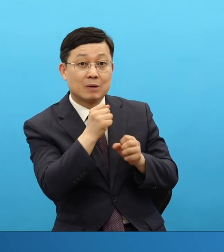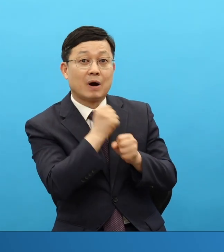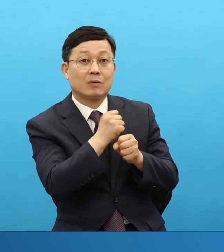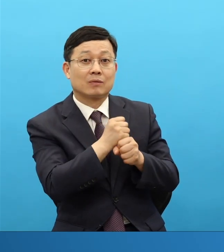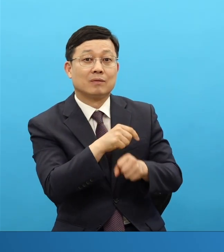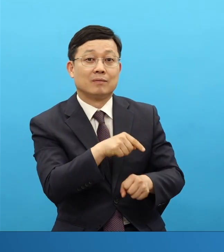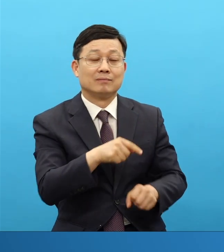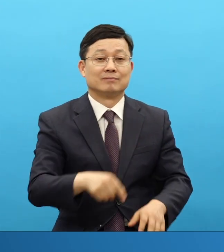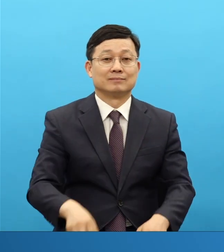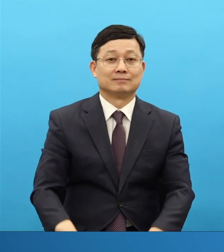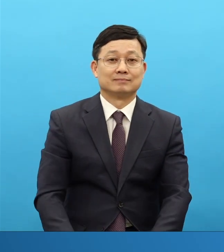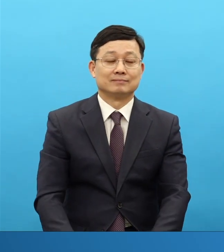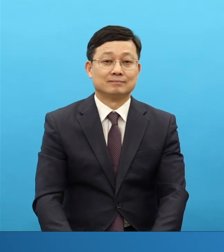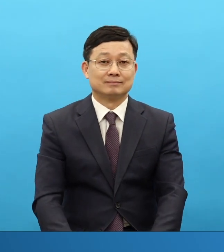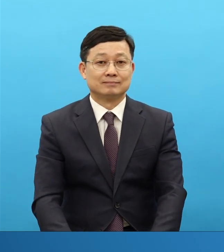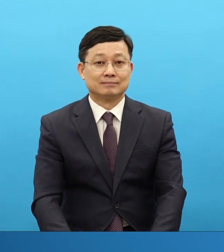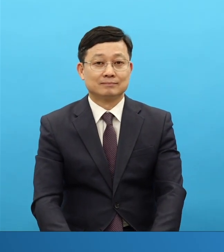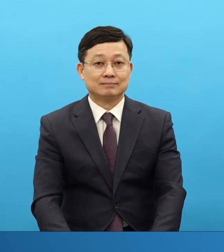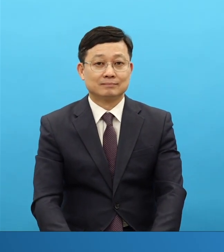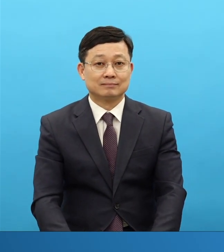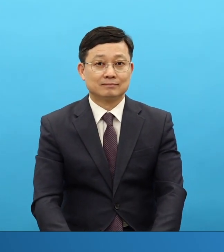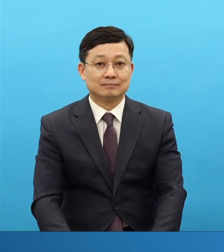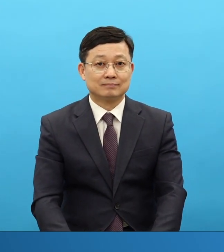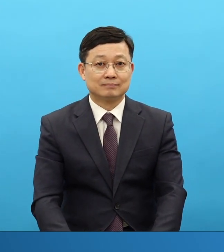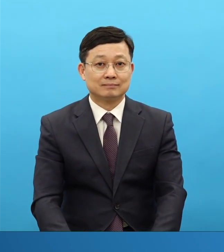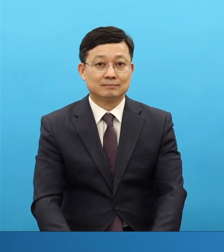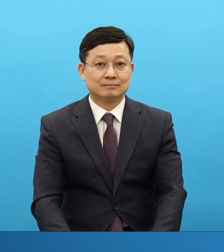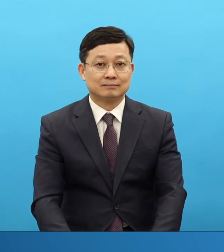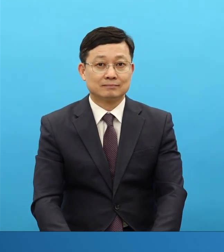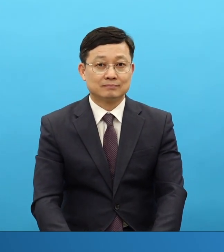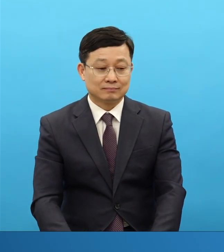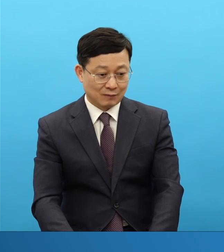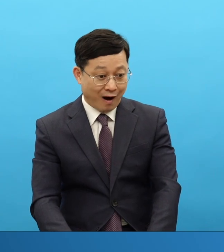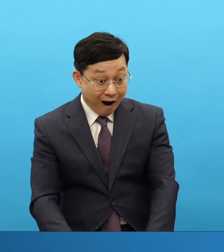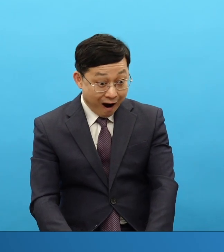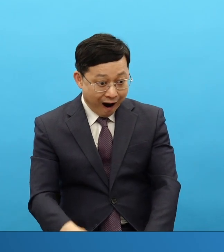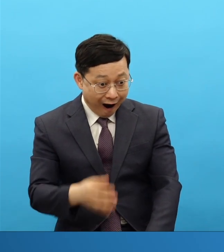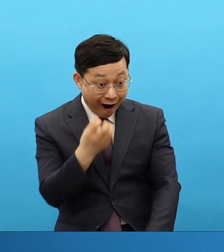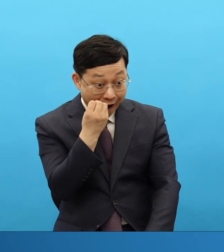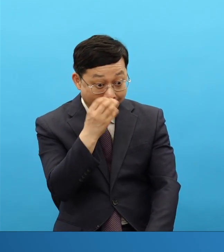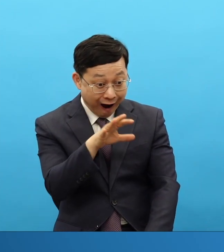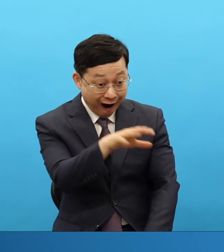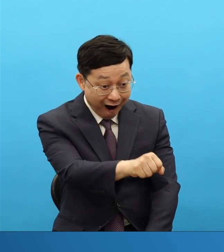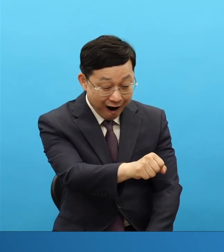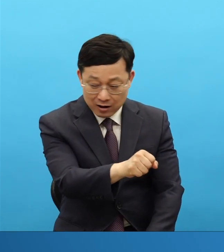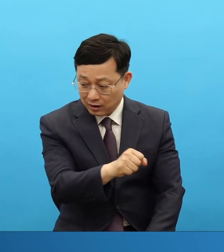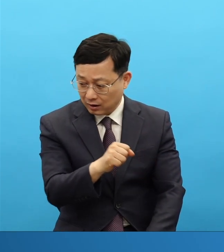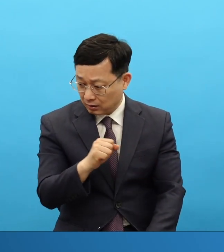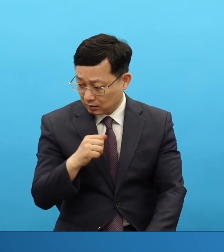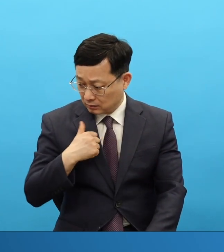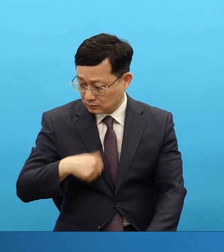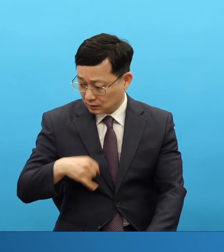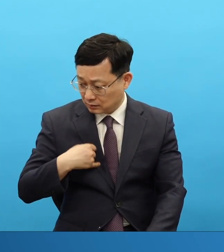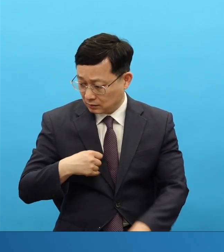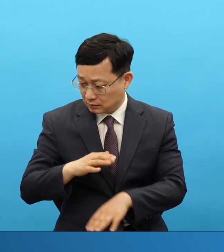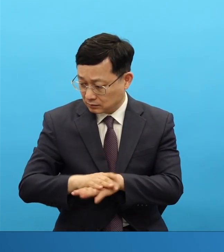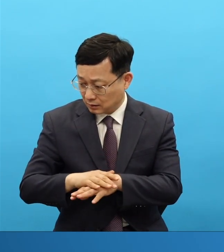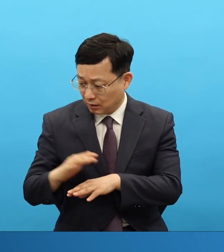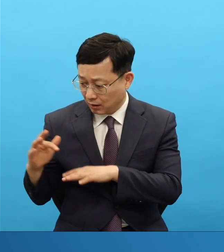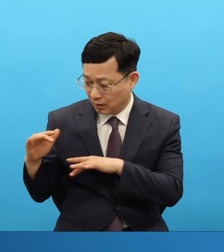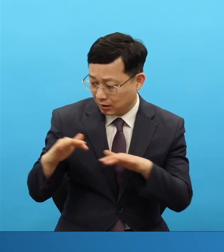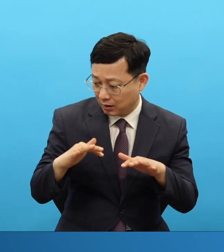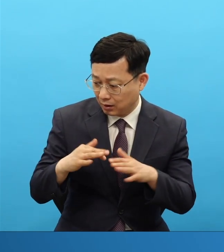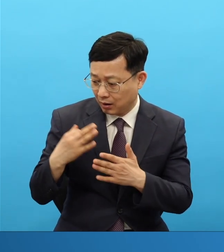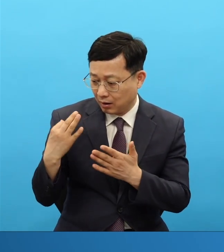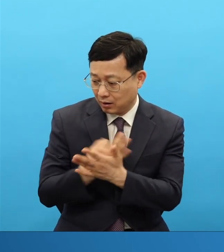kids, the things that the kids would like, knowing the kids would 그런데 come. 애들이 뭐 들어갔어요. 그거부터 탁 붙잡더라니까요. And so as soon as the kids went in, they grabbed hold of that. 이 사람들이 이렇게